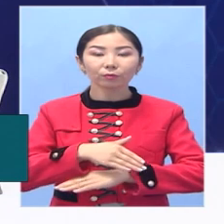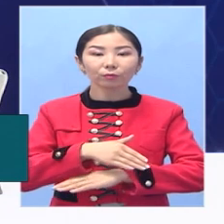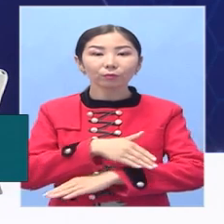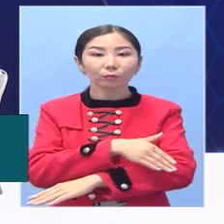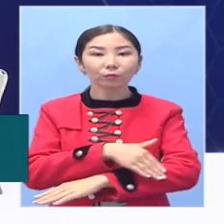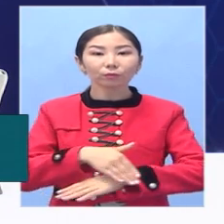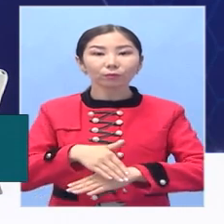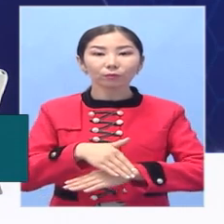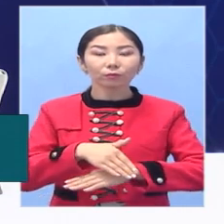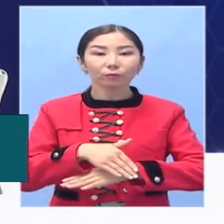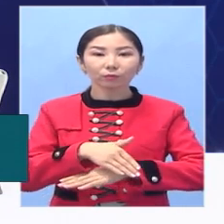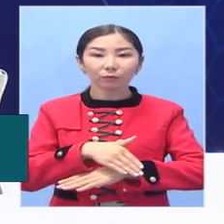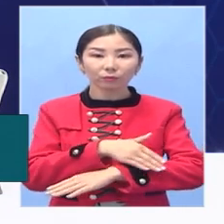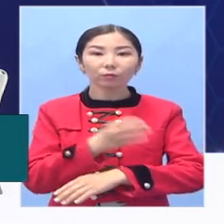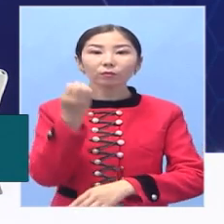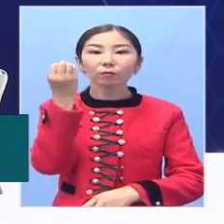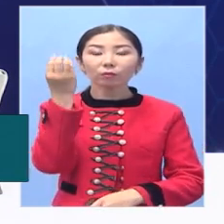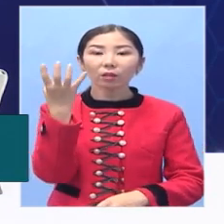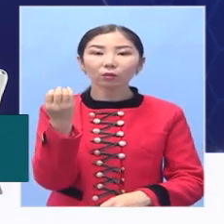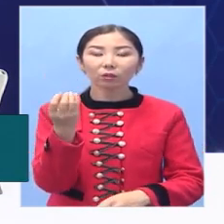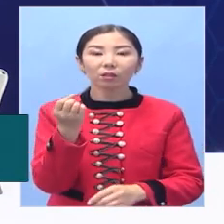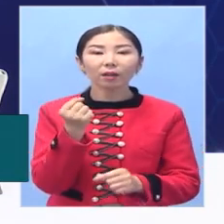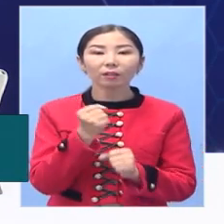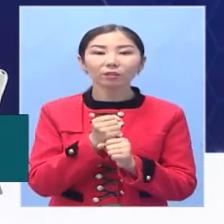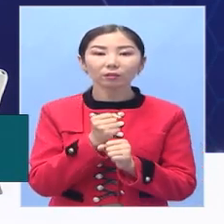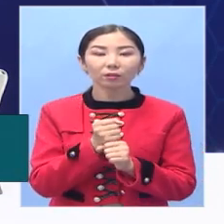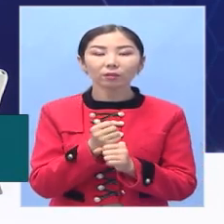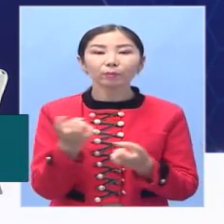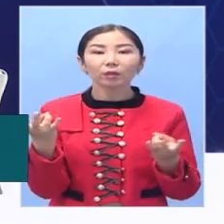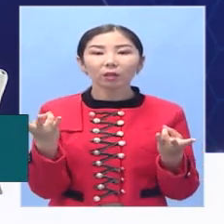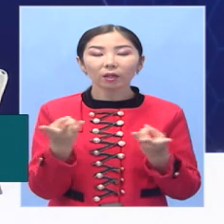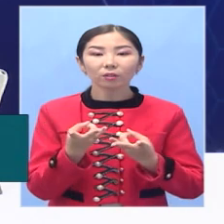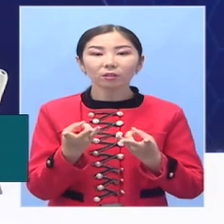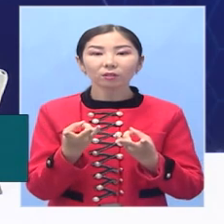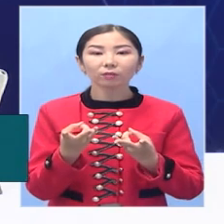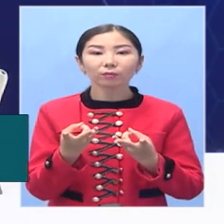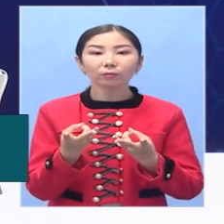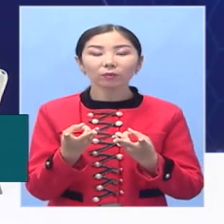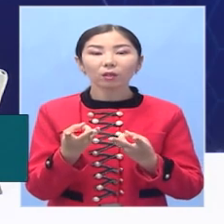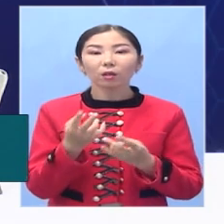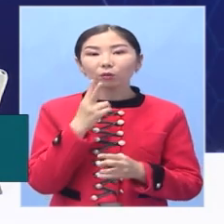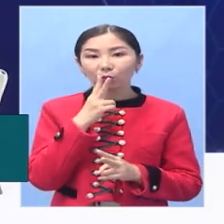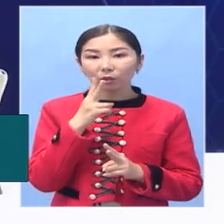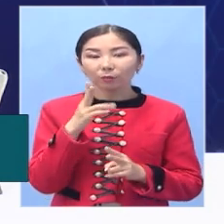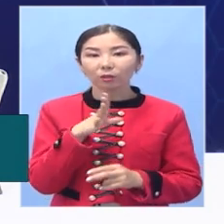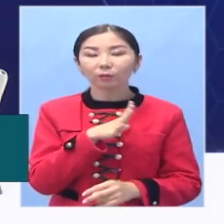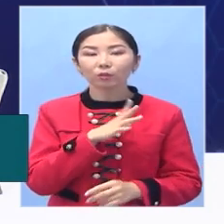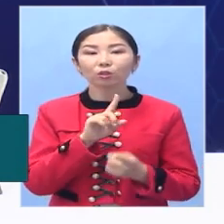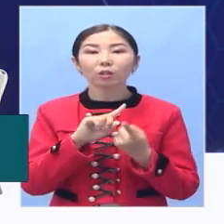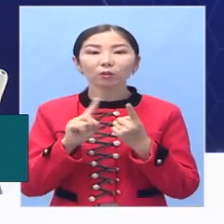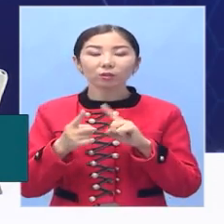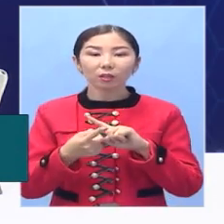мынау жарық орнату кезінде сондай кезде көбіне енді байқаймыз, бордюрлар жиі